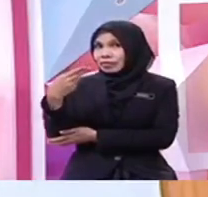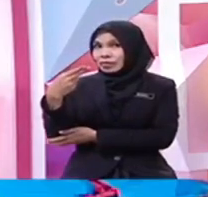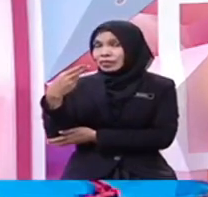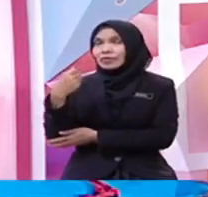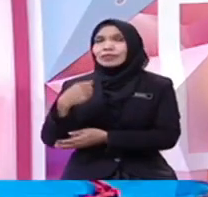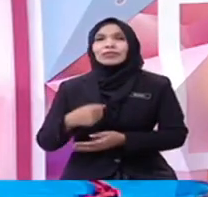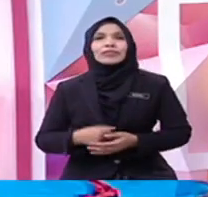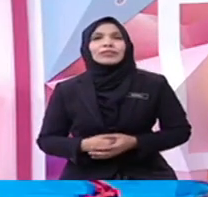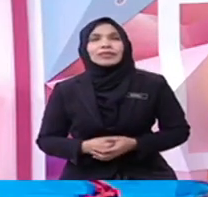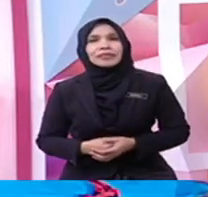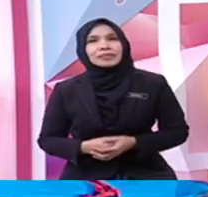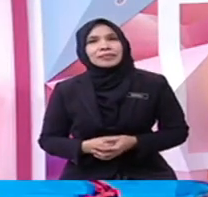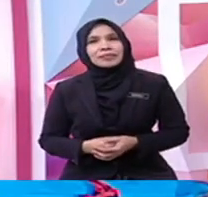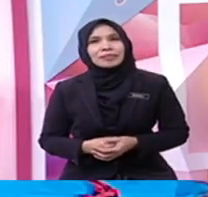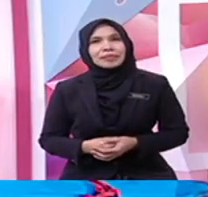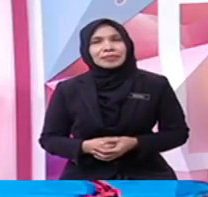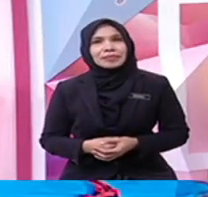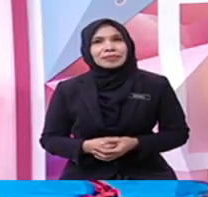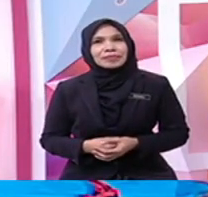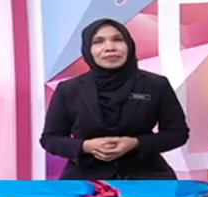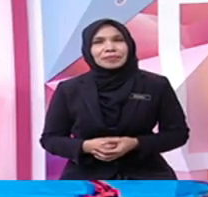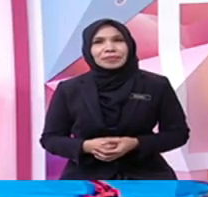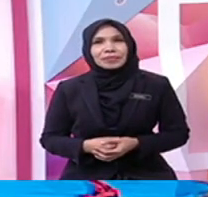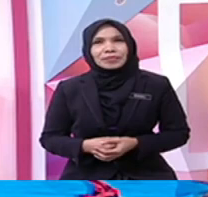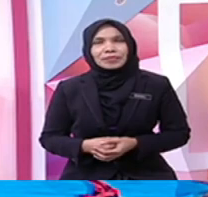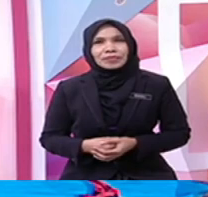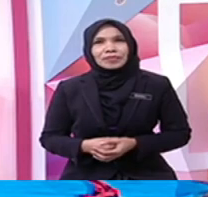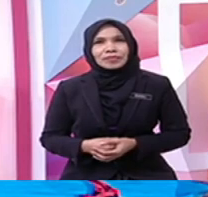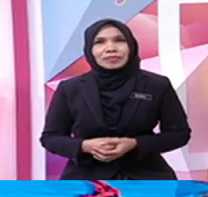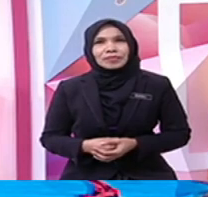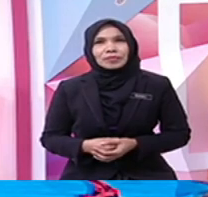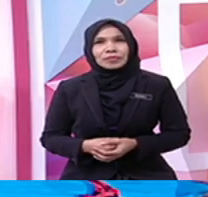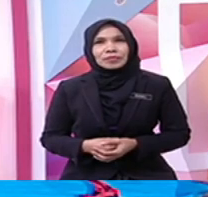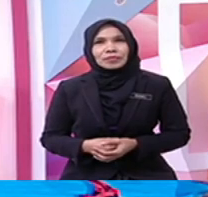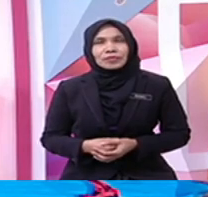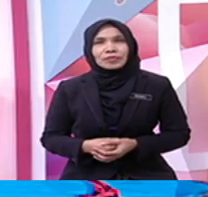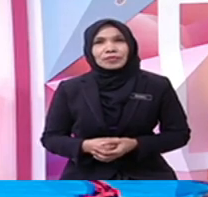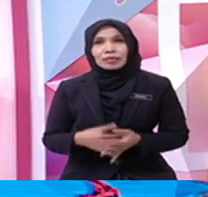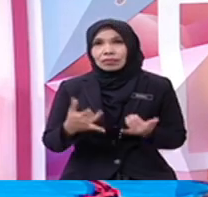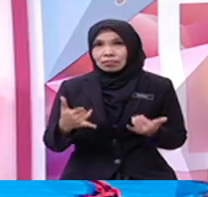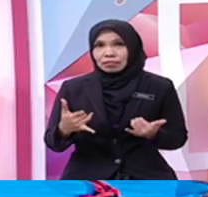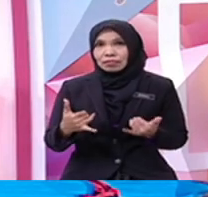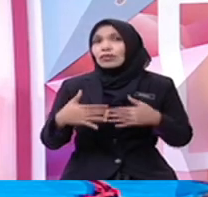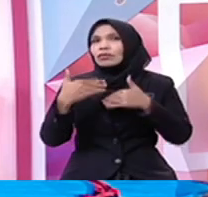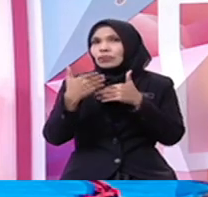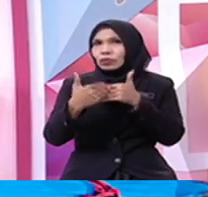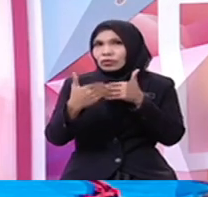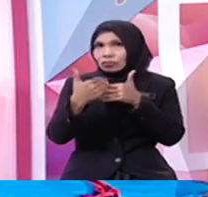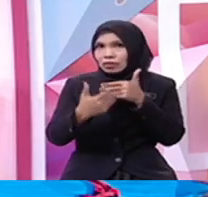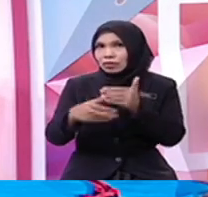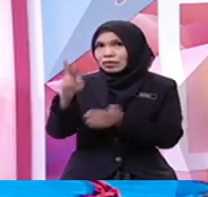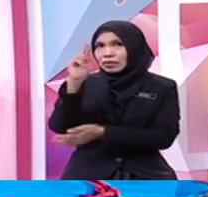Oke buah sobu Wah Wah sekarang kita Dorothy